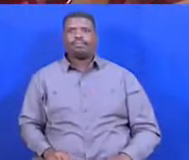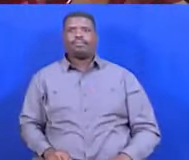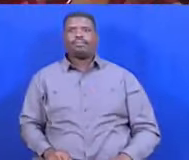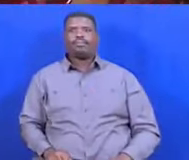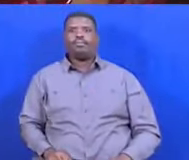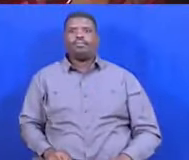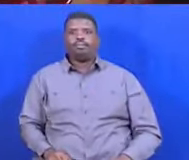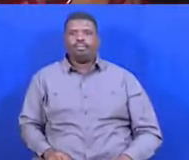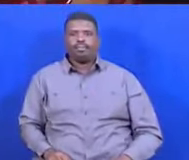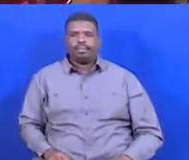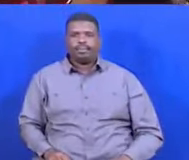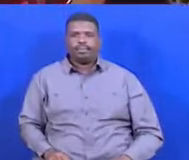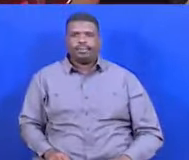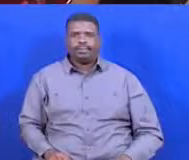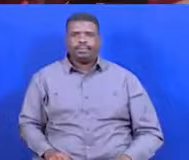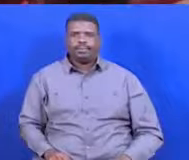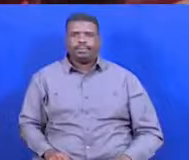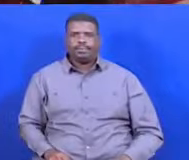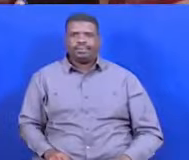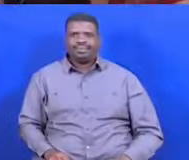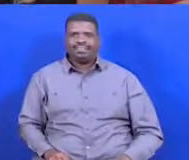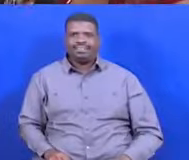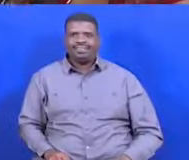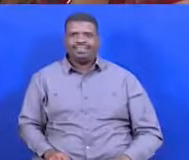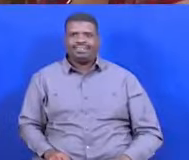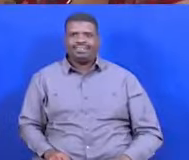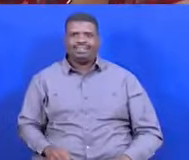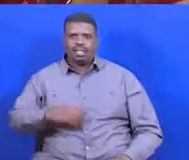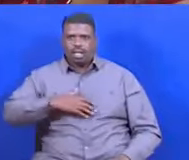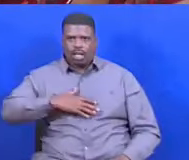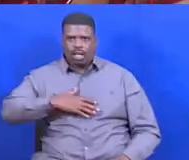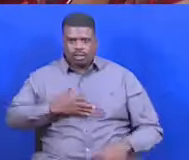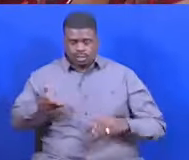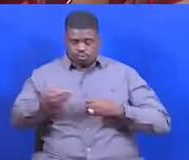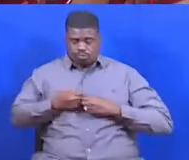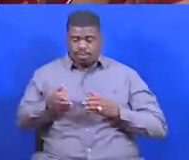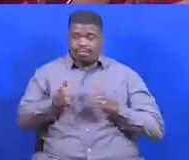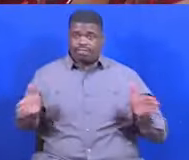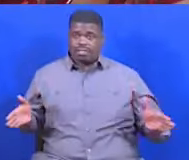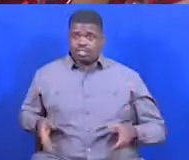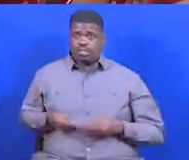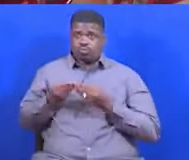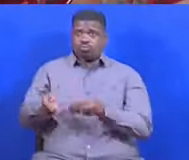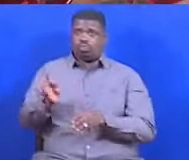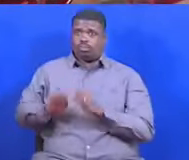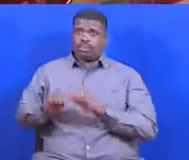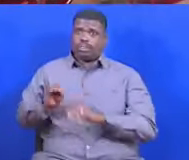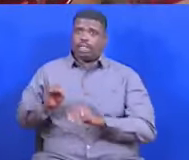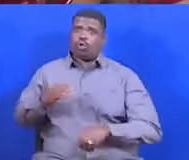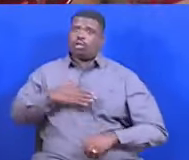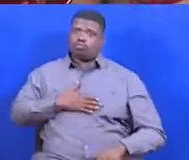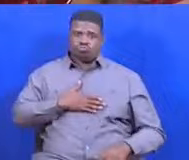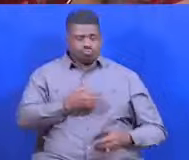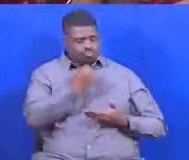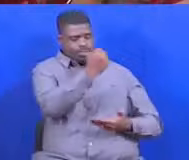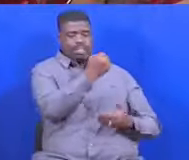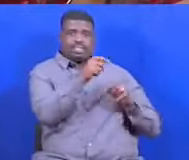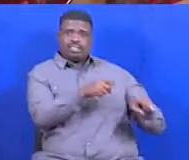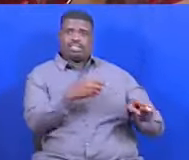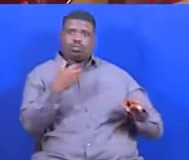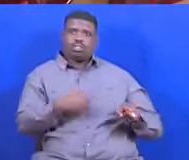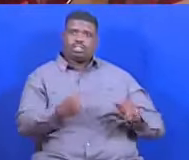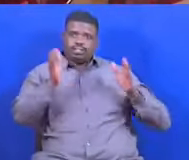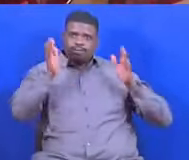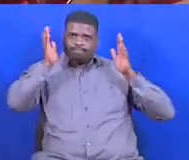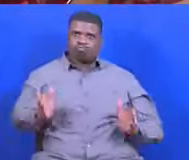Asante sana Mheshimiwa Spika kwa kunipatia nafasi na mimi ya kuweza kutoa mchango wangu kwenye bajeti hii ya Mheshimiwa Waziri Mkuu. Mheshimiwa